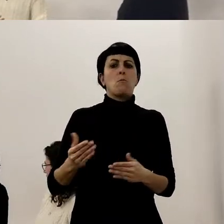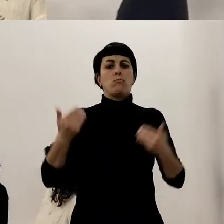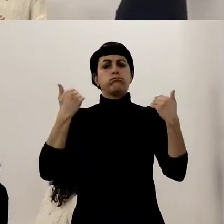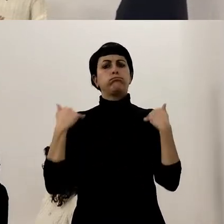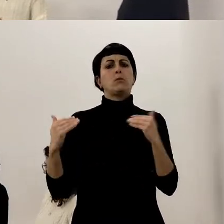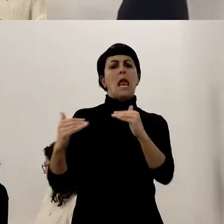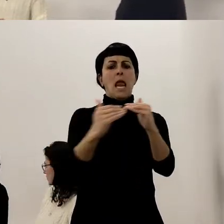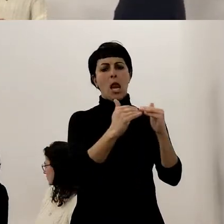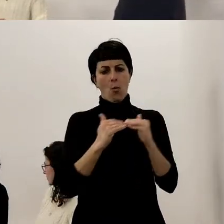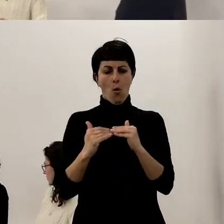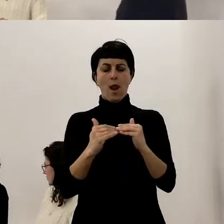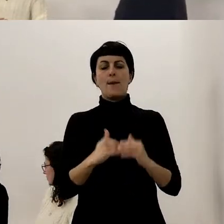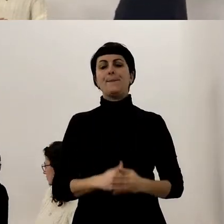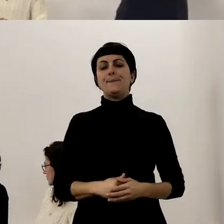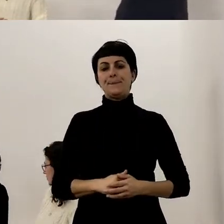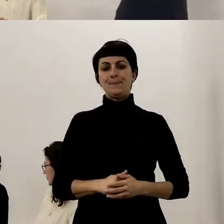No?